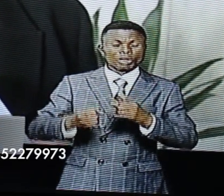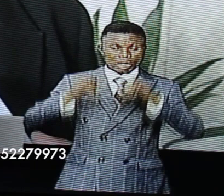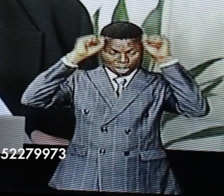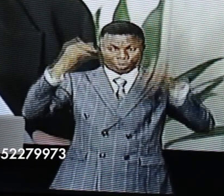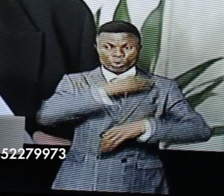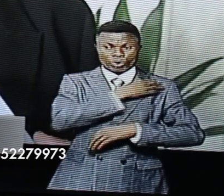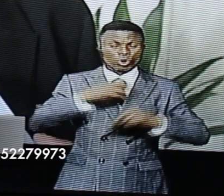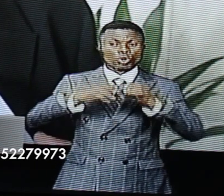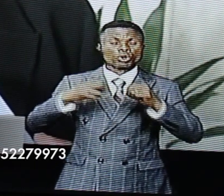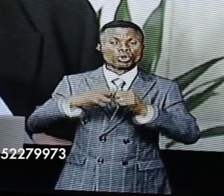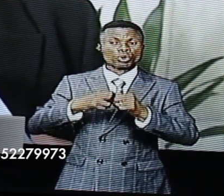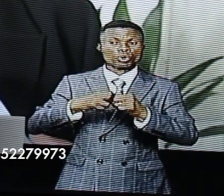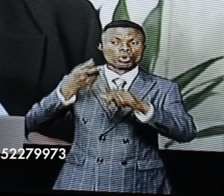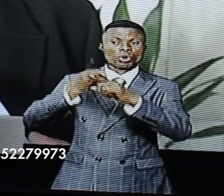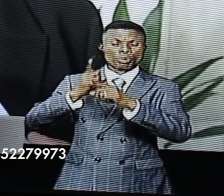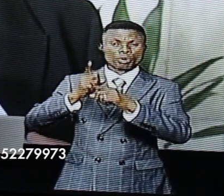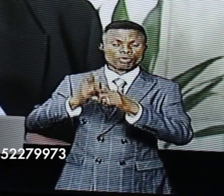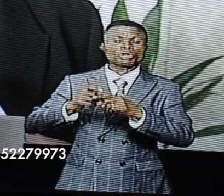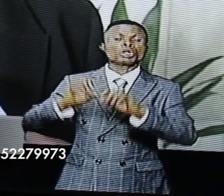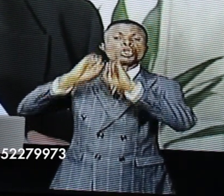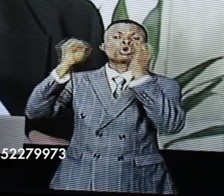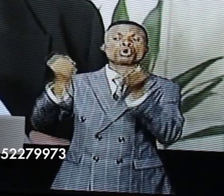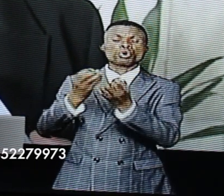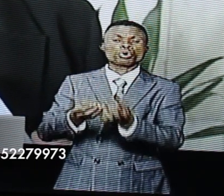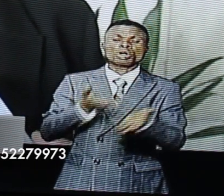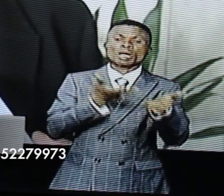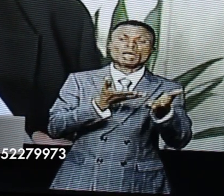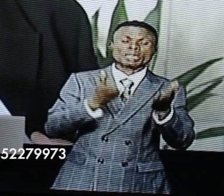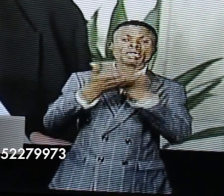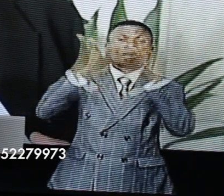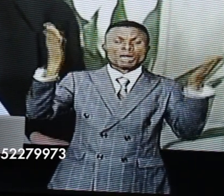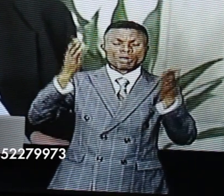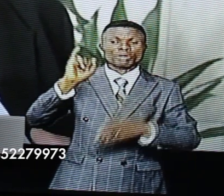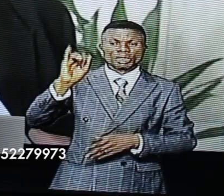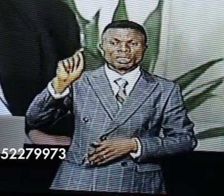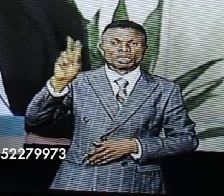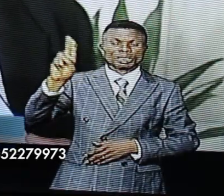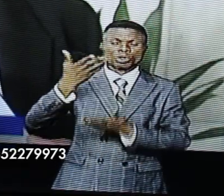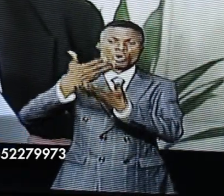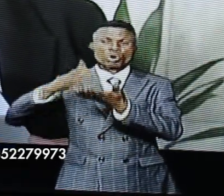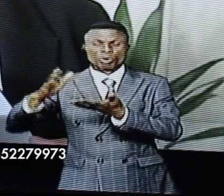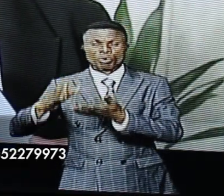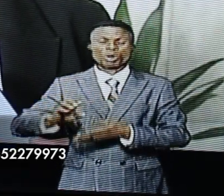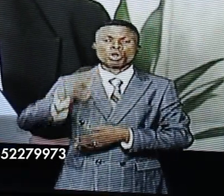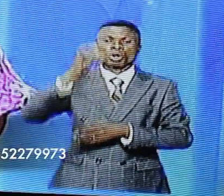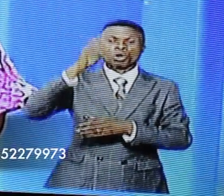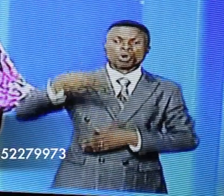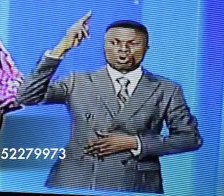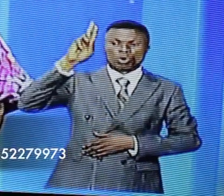le courant de la Sokimo qui alimentait l'Ituri et puis une partie de l'Otoélé.